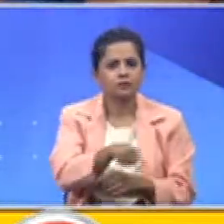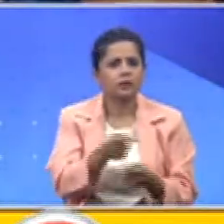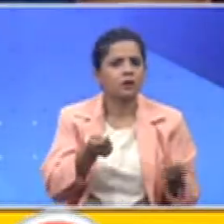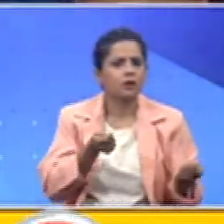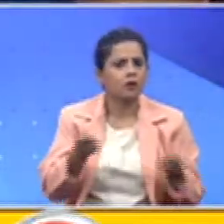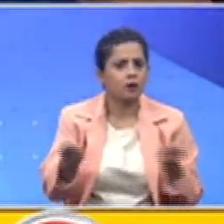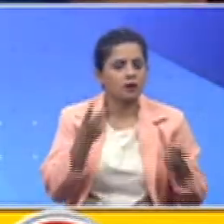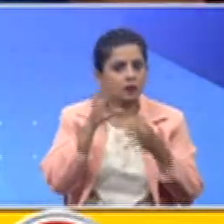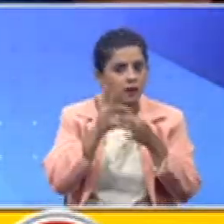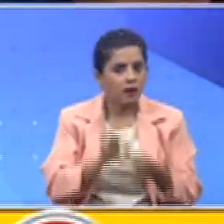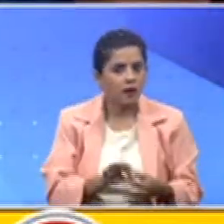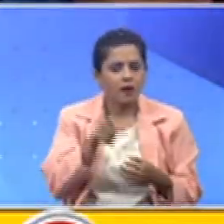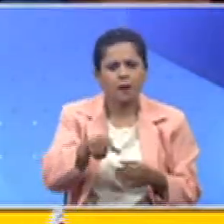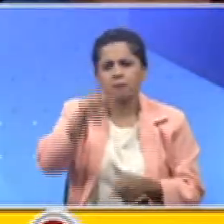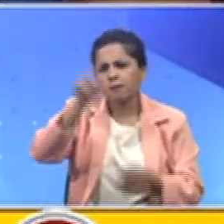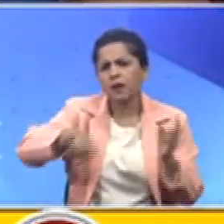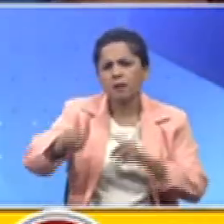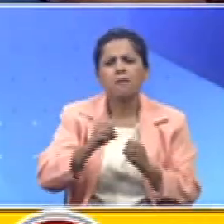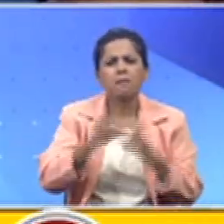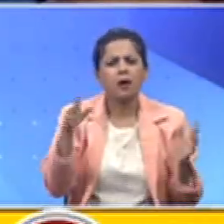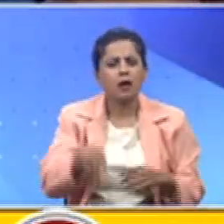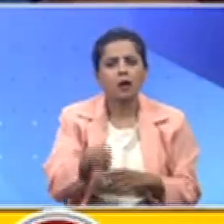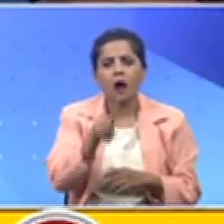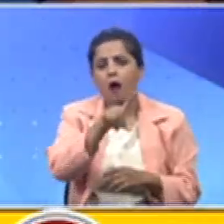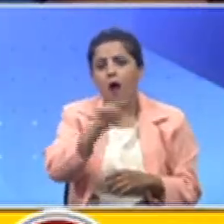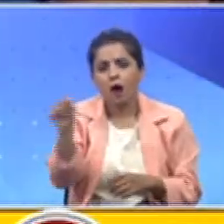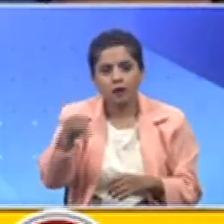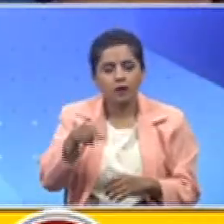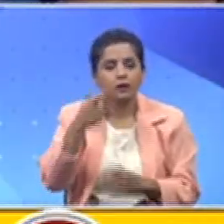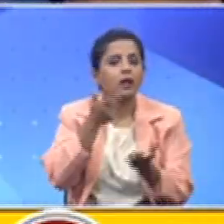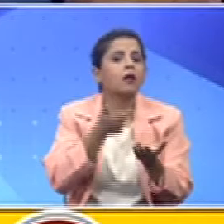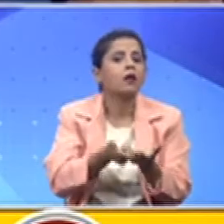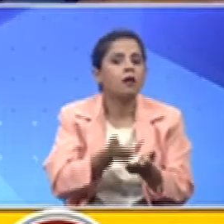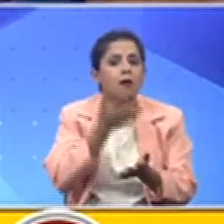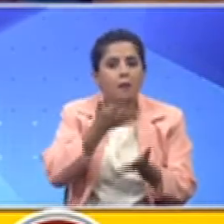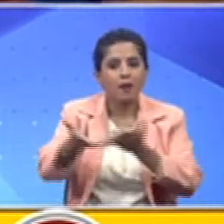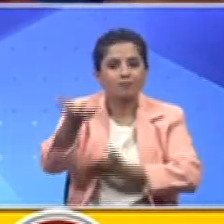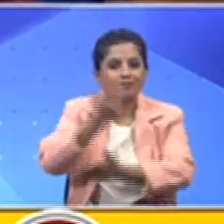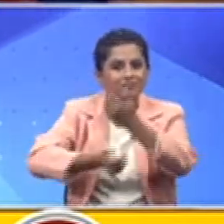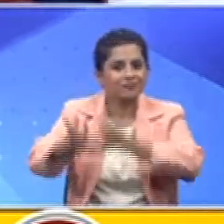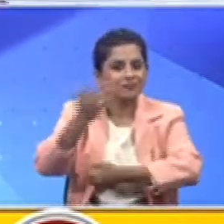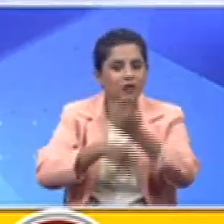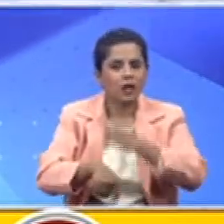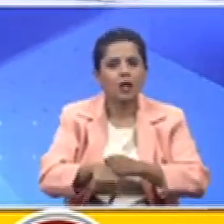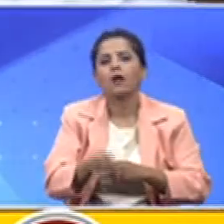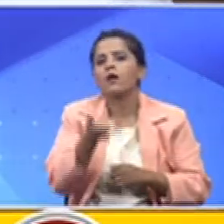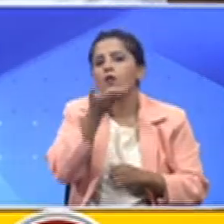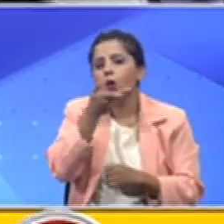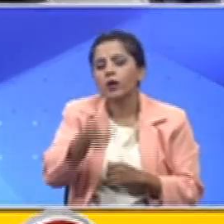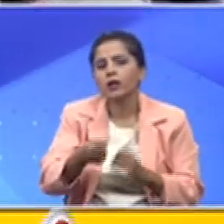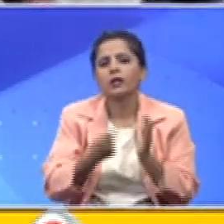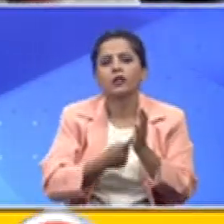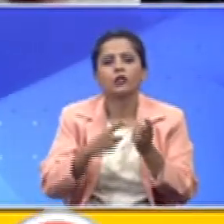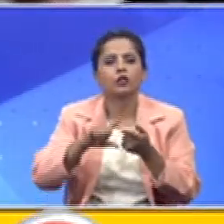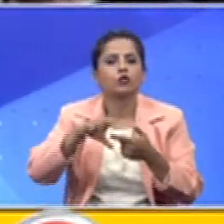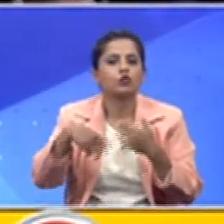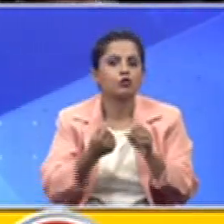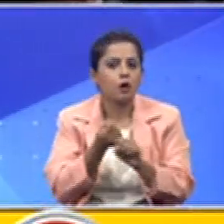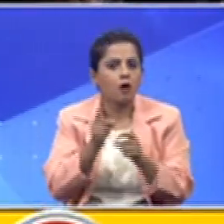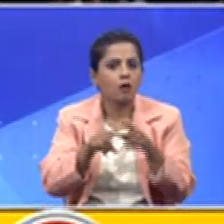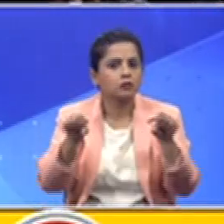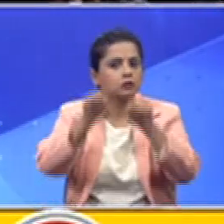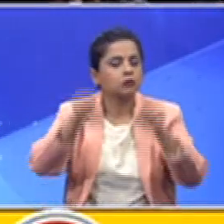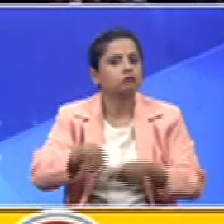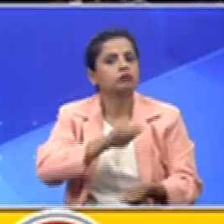की मदद से लोगों ने करीब 100 कुओं को वाटर रिचार्ज सिस्टम में बदल दिया है। बारिश